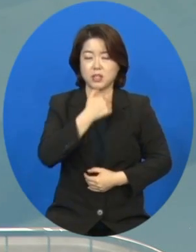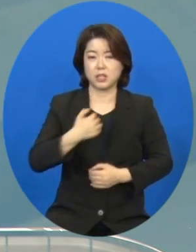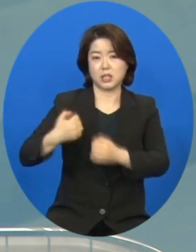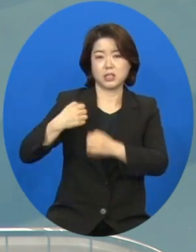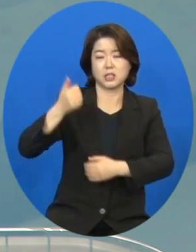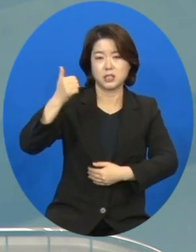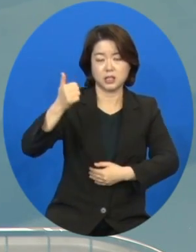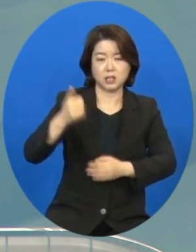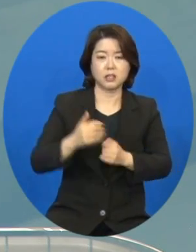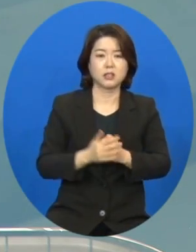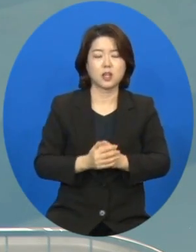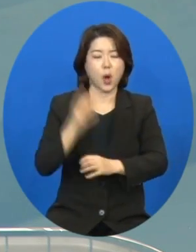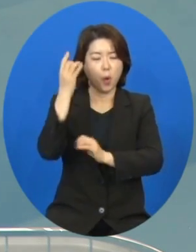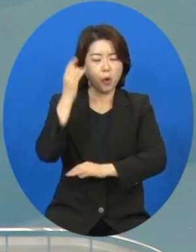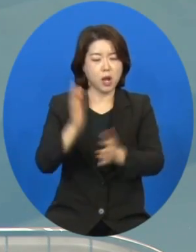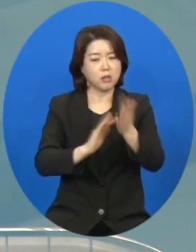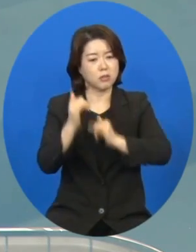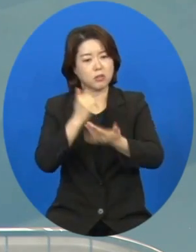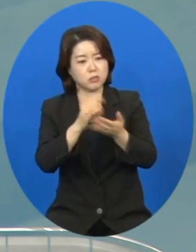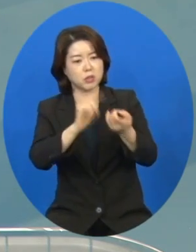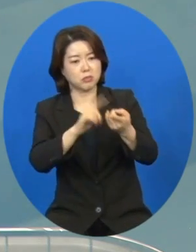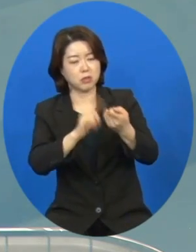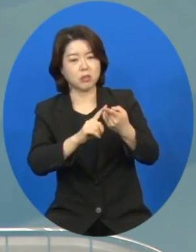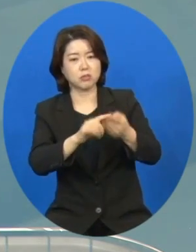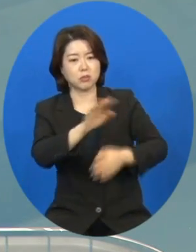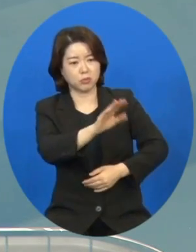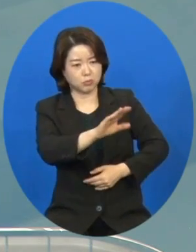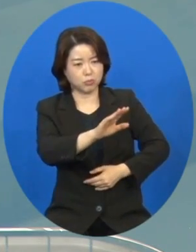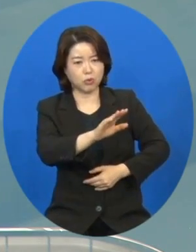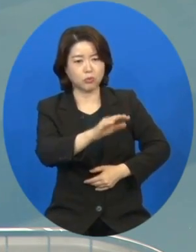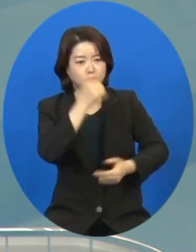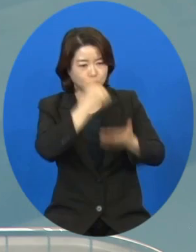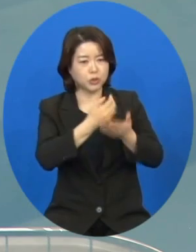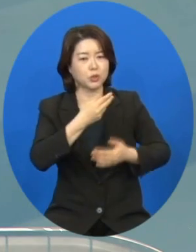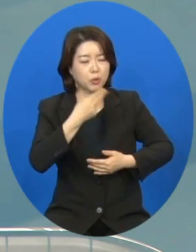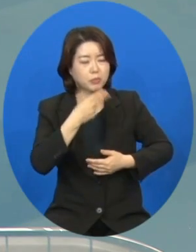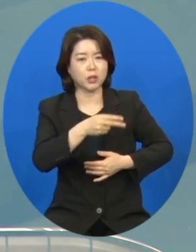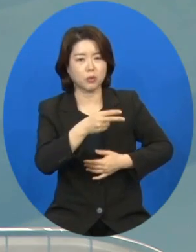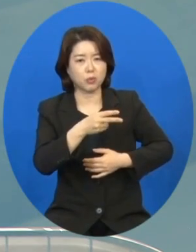대한 호감을 가졌어요. 예수님을 살리려고 애썼습니다.